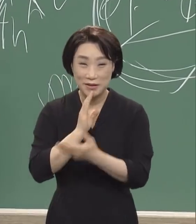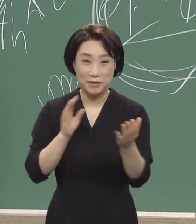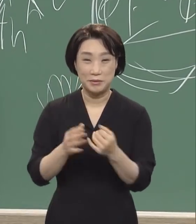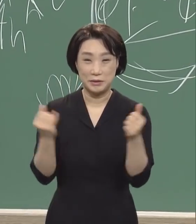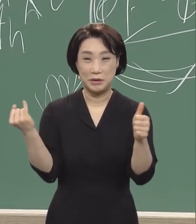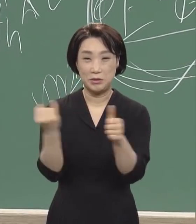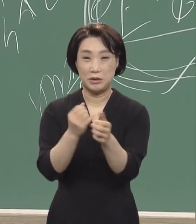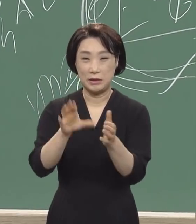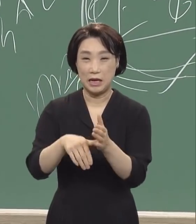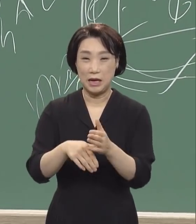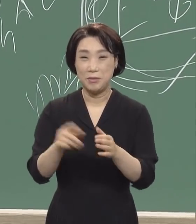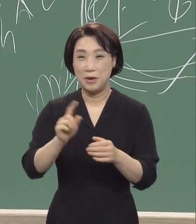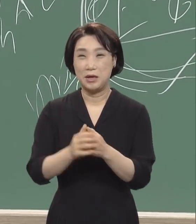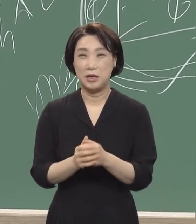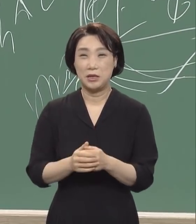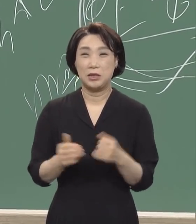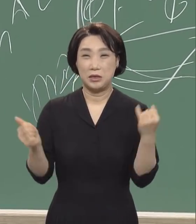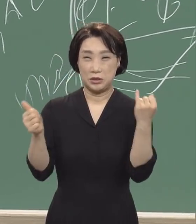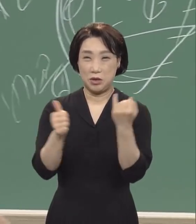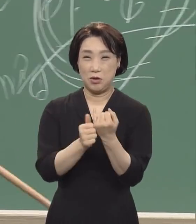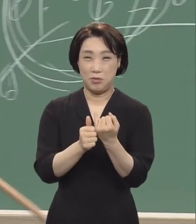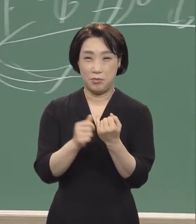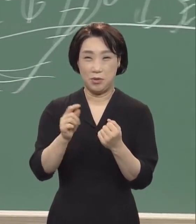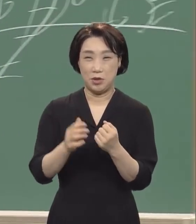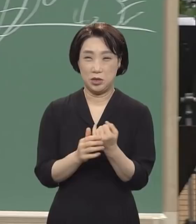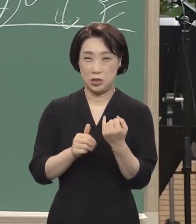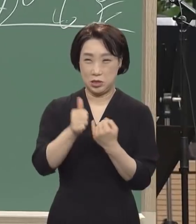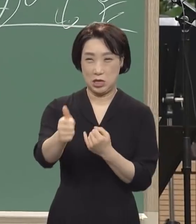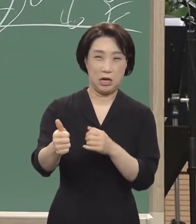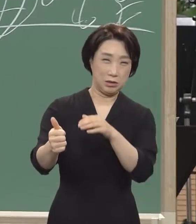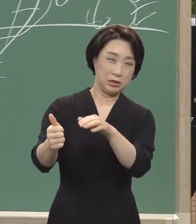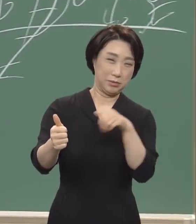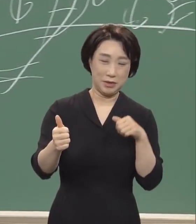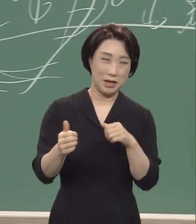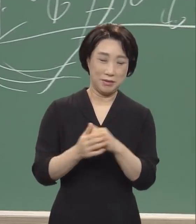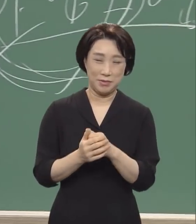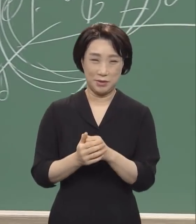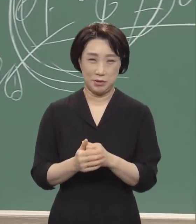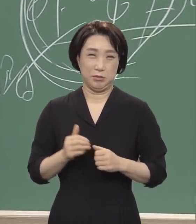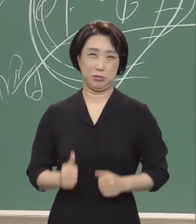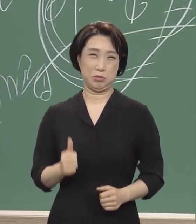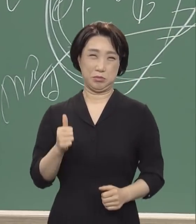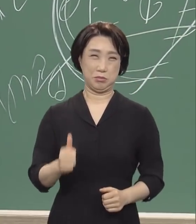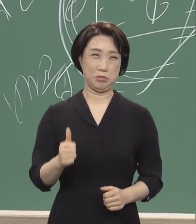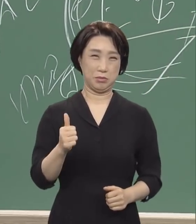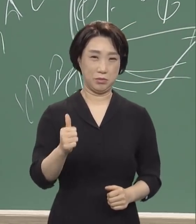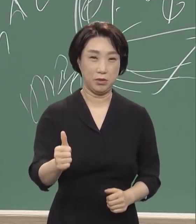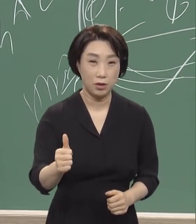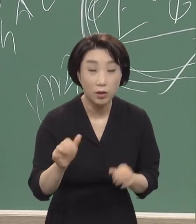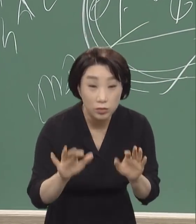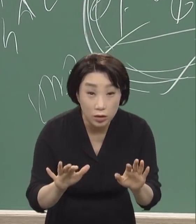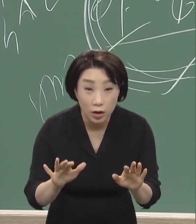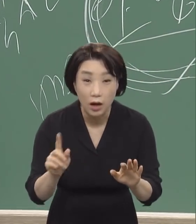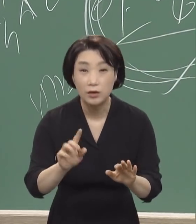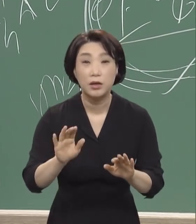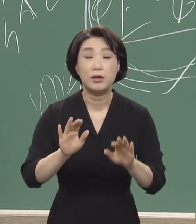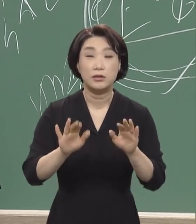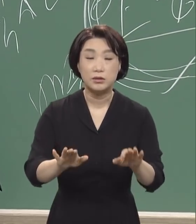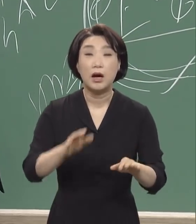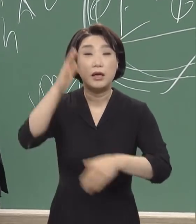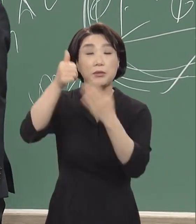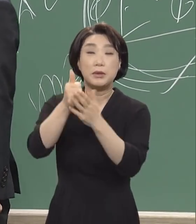그냥 예전이 맞추려고 신랑의 입장에 가서 떳떳하지만 진짜 하나님이 남자와 여자를